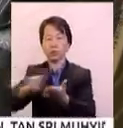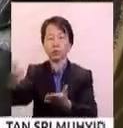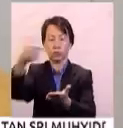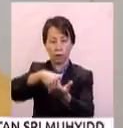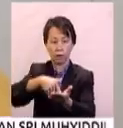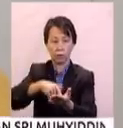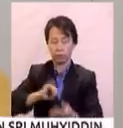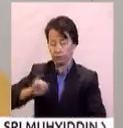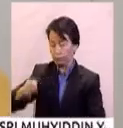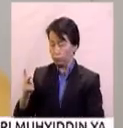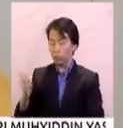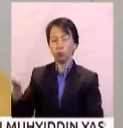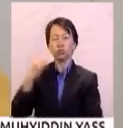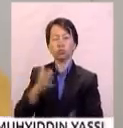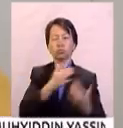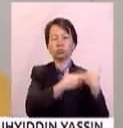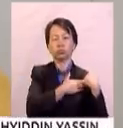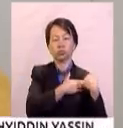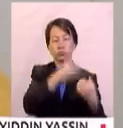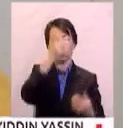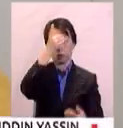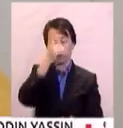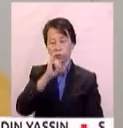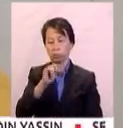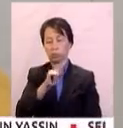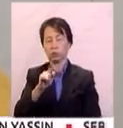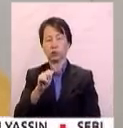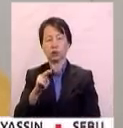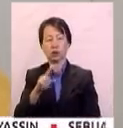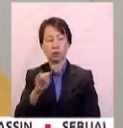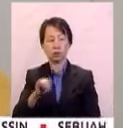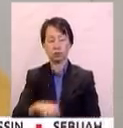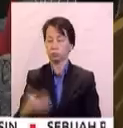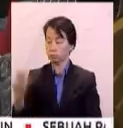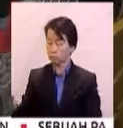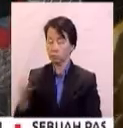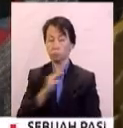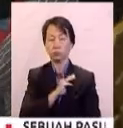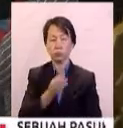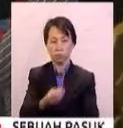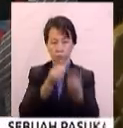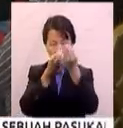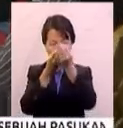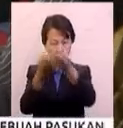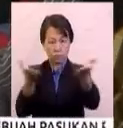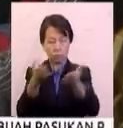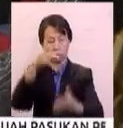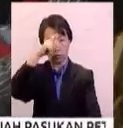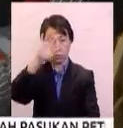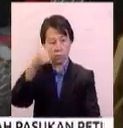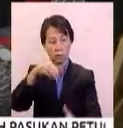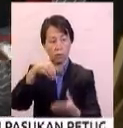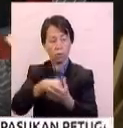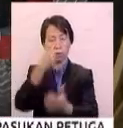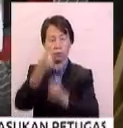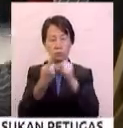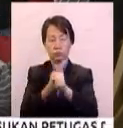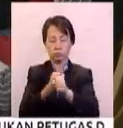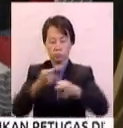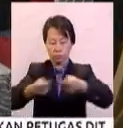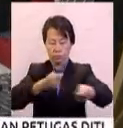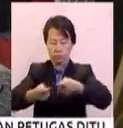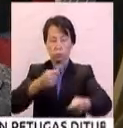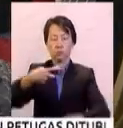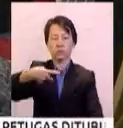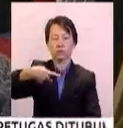Jawatan itu sebelum ini disandang Datuk Muhammad Izzani Mat Saleh. Yeo mengumumkannya di Putrajaya dalam sidang media sempena setahun pentadbiran